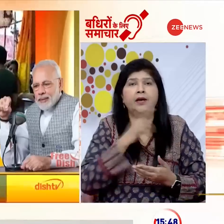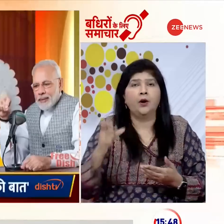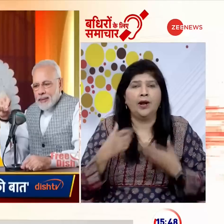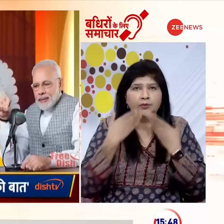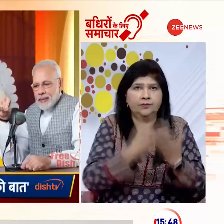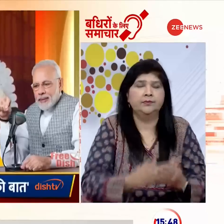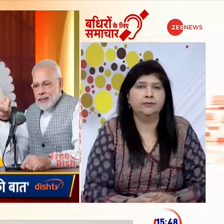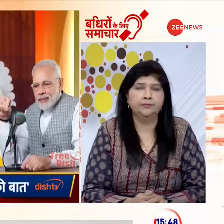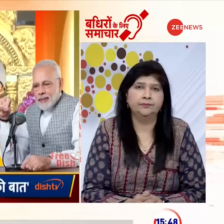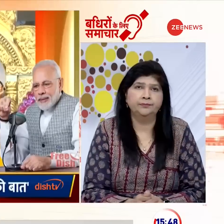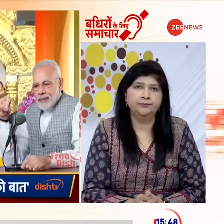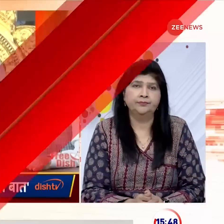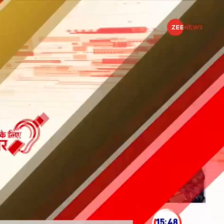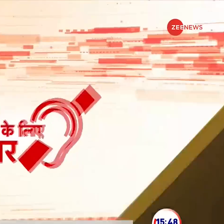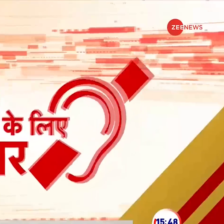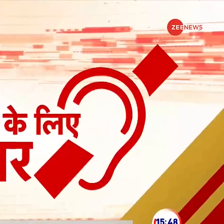दी।